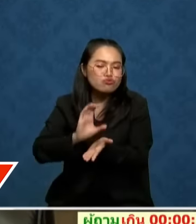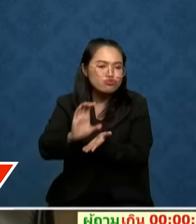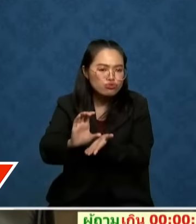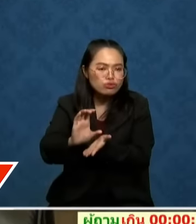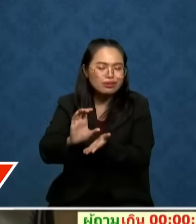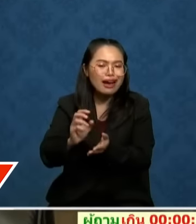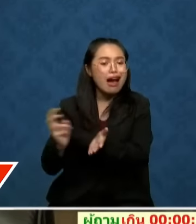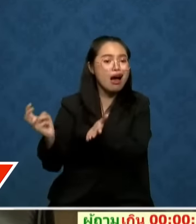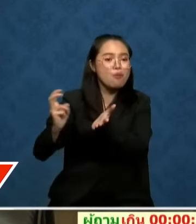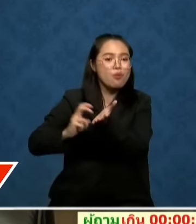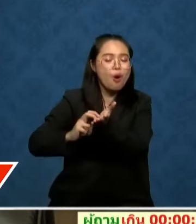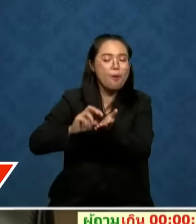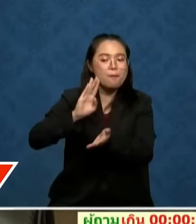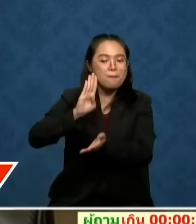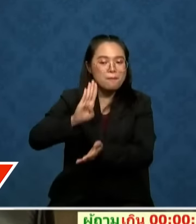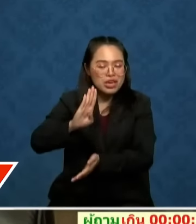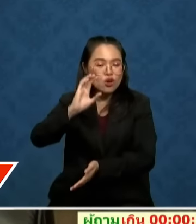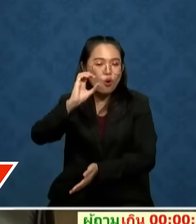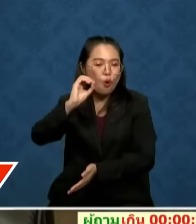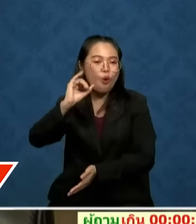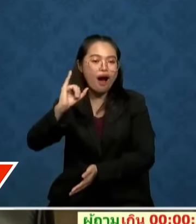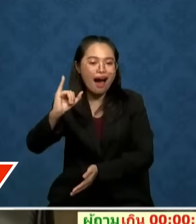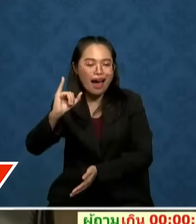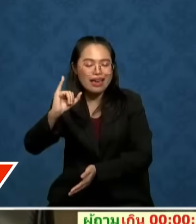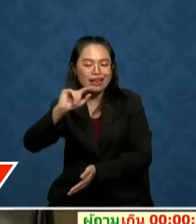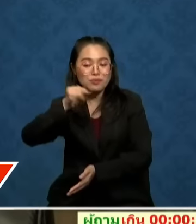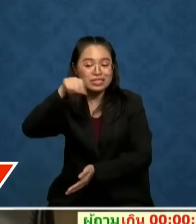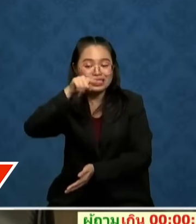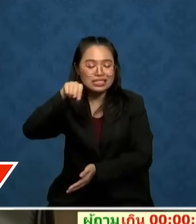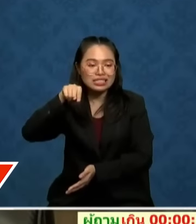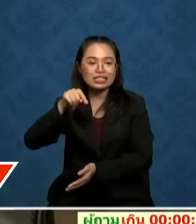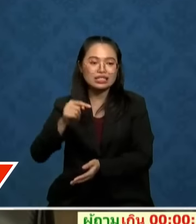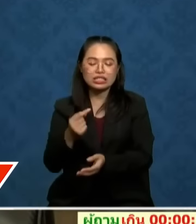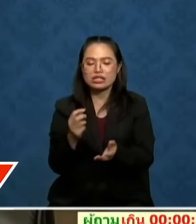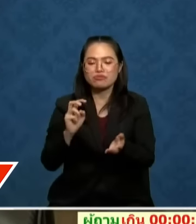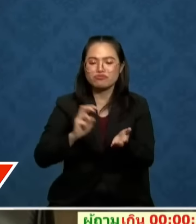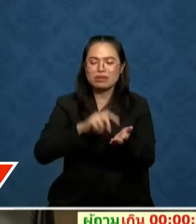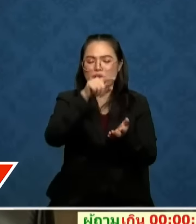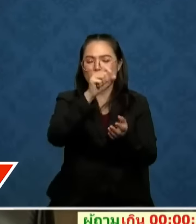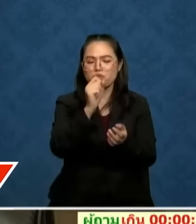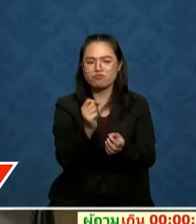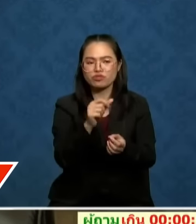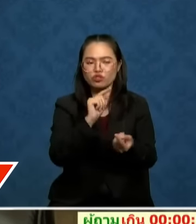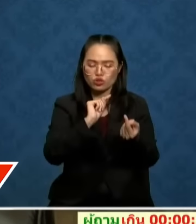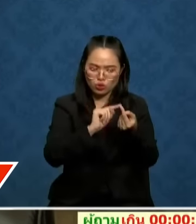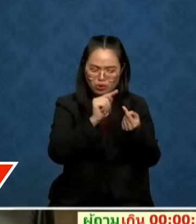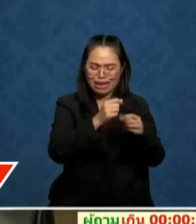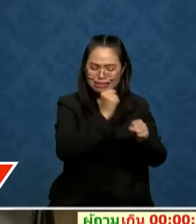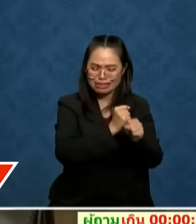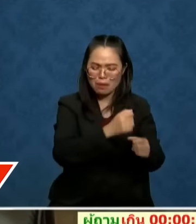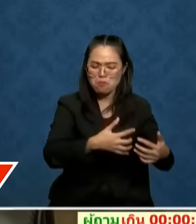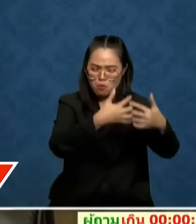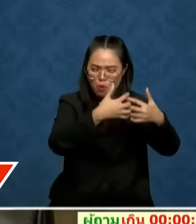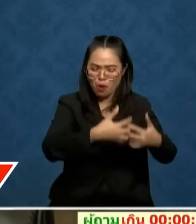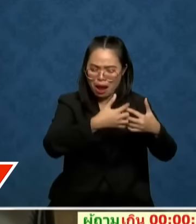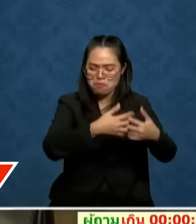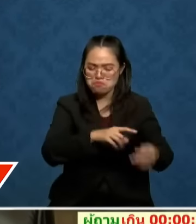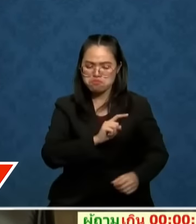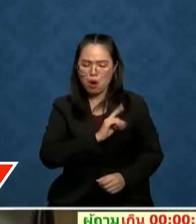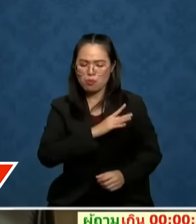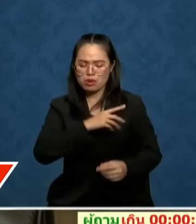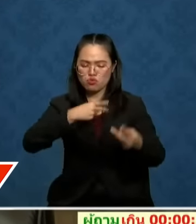ให้บริษัทที่ไม่มีคุณภาพจากต่างประเทศขนเทคโนโลยีเหล่านี้เข้ามาทิ้งมลพิษให้คนในพื้นที่สร้างโรงงานไร้ความรับผิดชอบแ